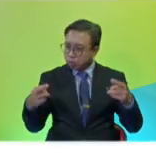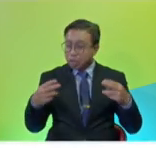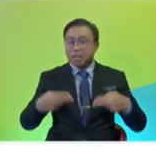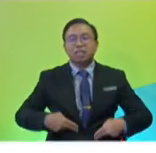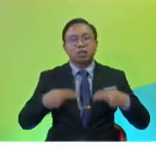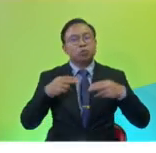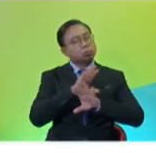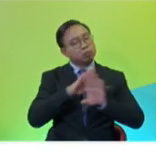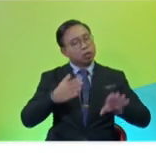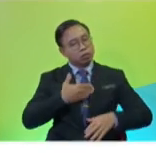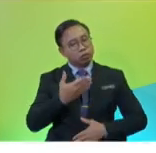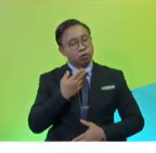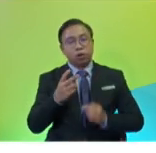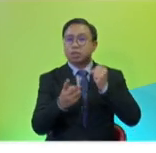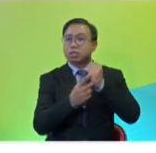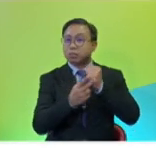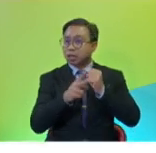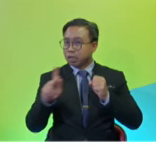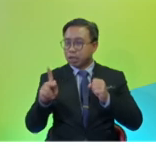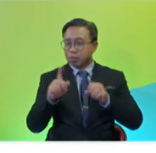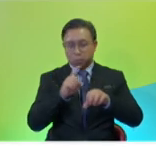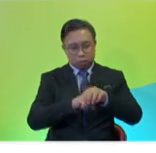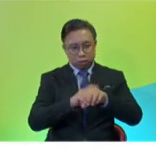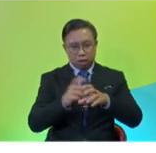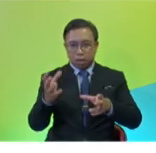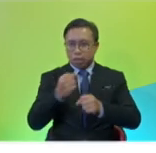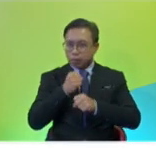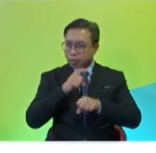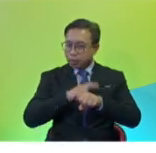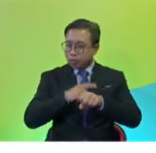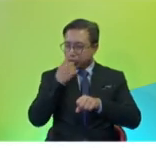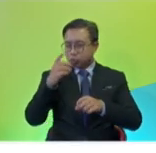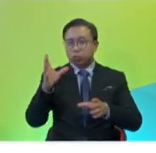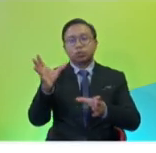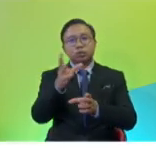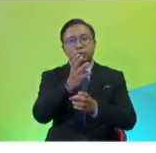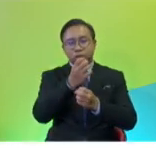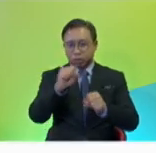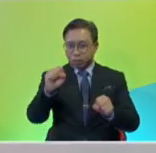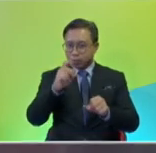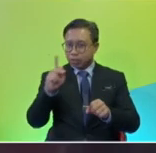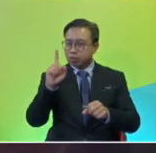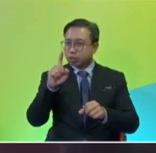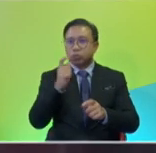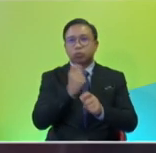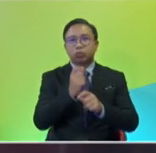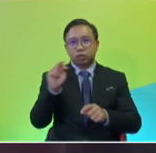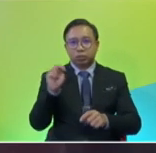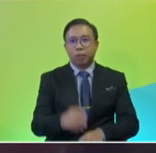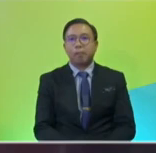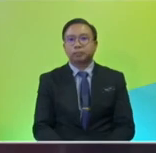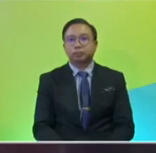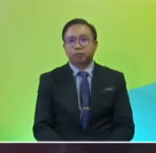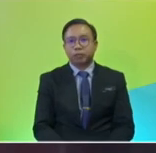seronok, menjimatkan masa, mengambil masa untuk menyiapkan suatu tugasan. Aha, jadi